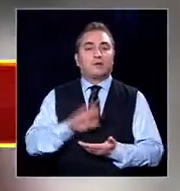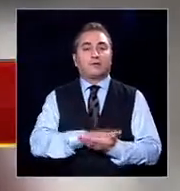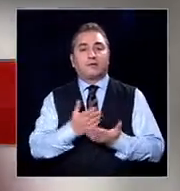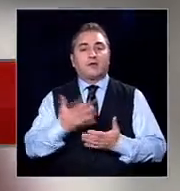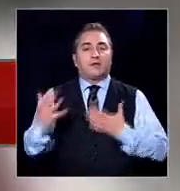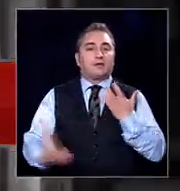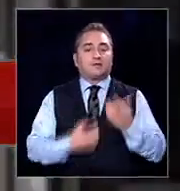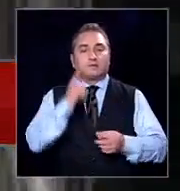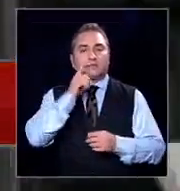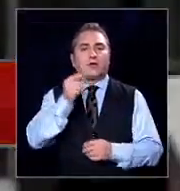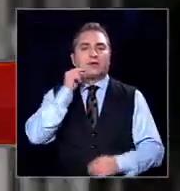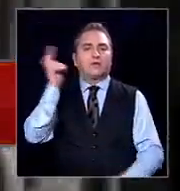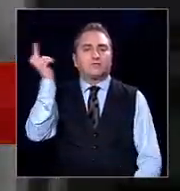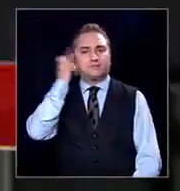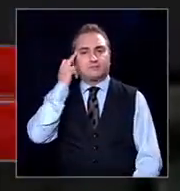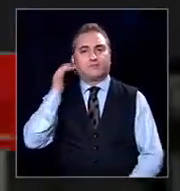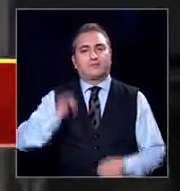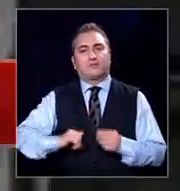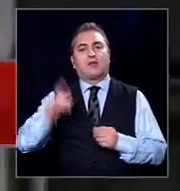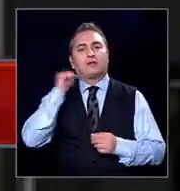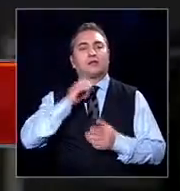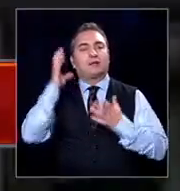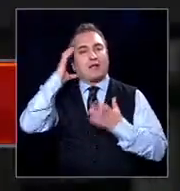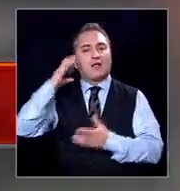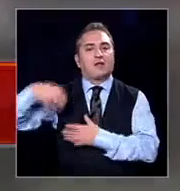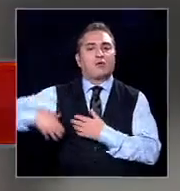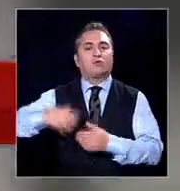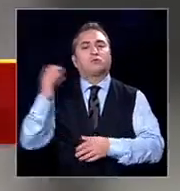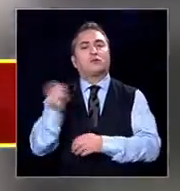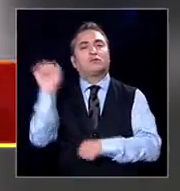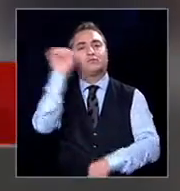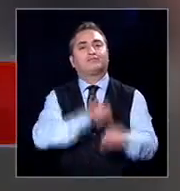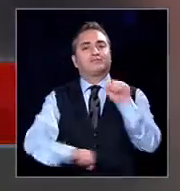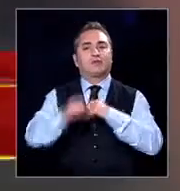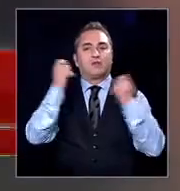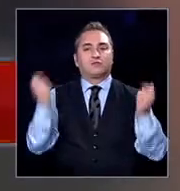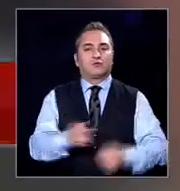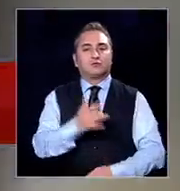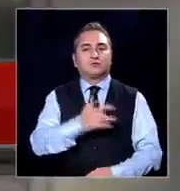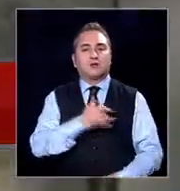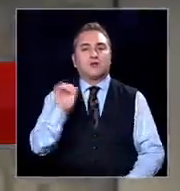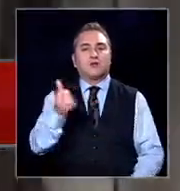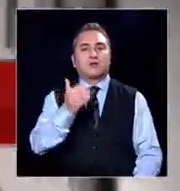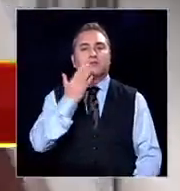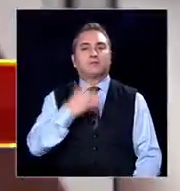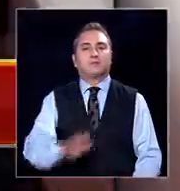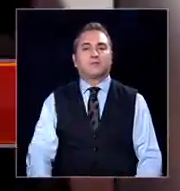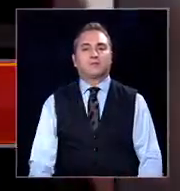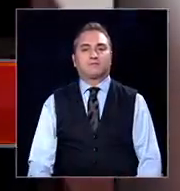o aldırmadı, adeta kelle koltukta can parlattı. Bu insanların hiç mi canının kıymeti yok yani? Yani yazık,